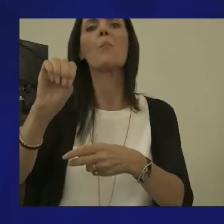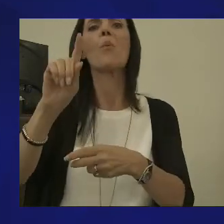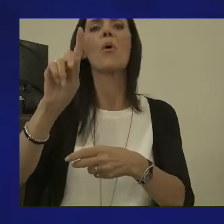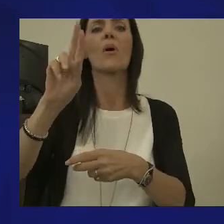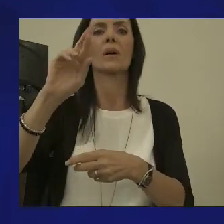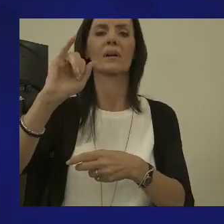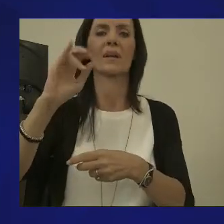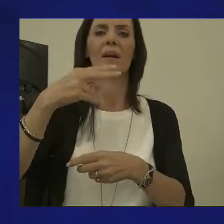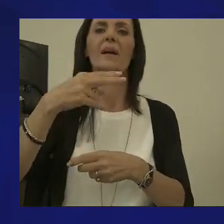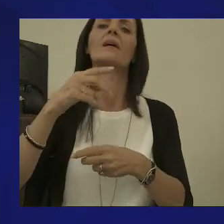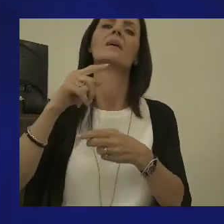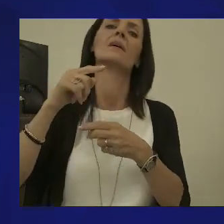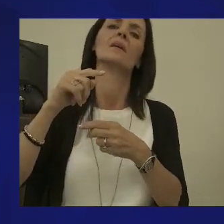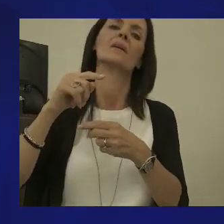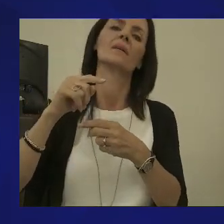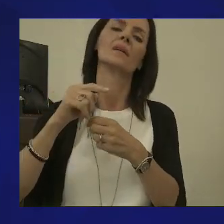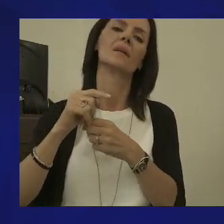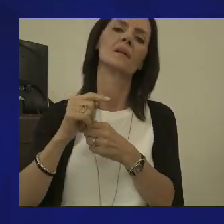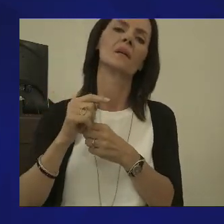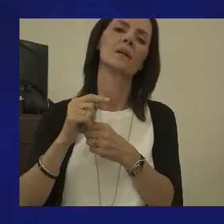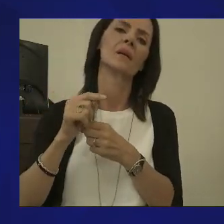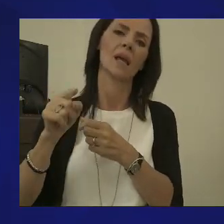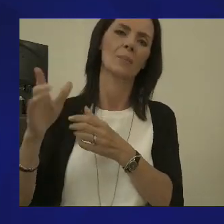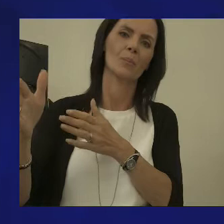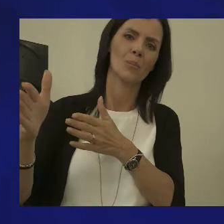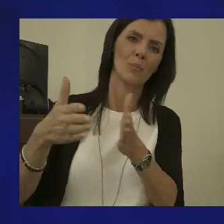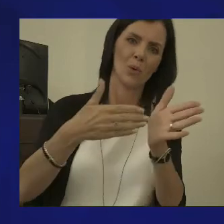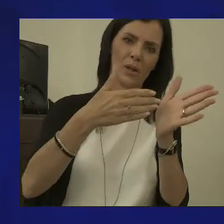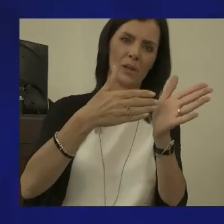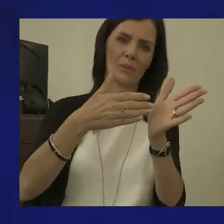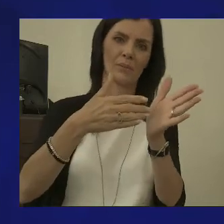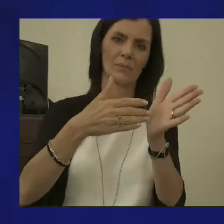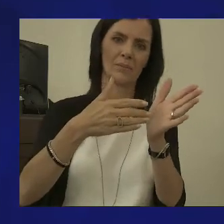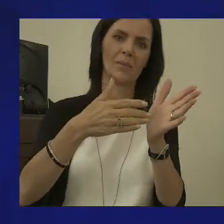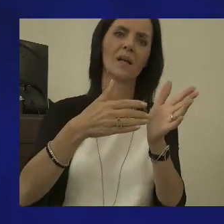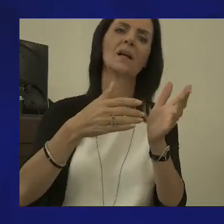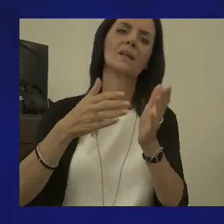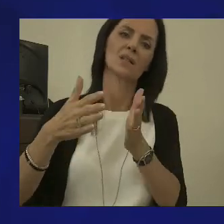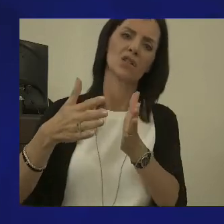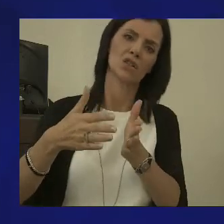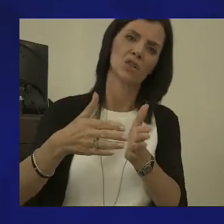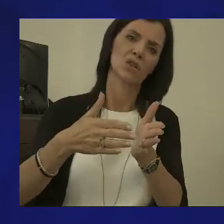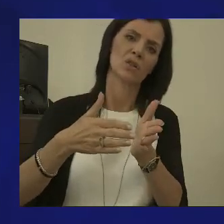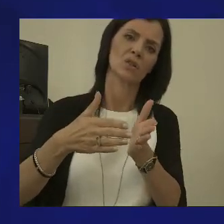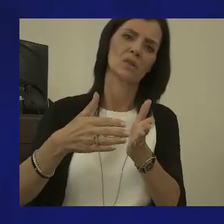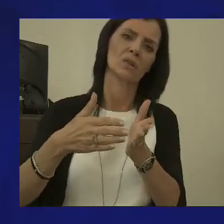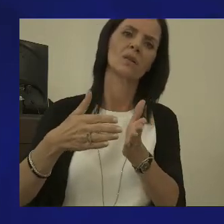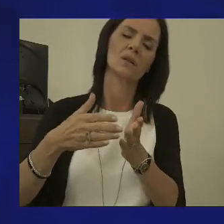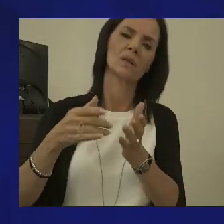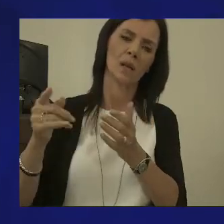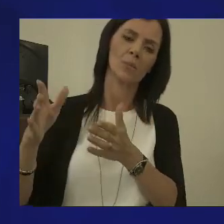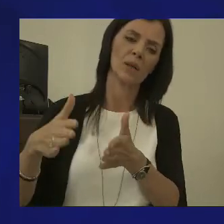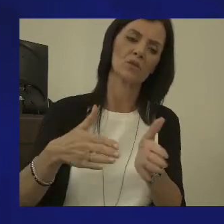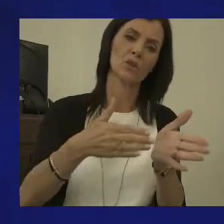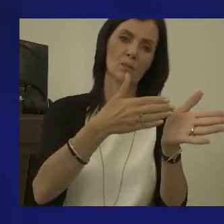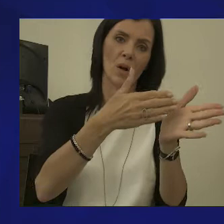שעוקפים את המרכז, ואתה צודק דרך קלר, פונים אחר כך לקדימה. שמאלה, לא לקדימה, פונים, כן,